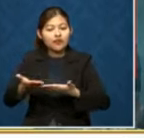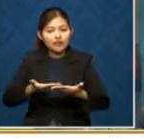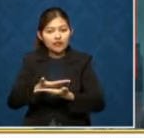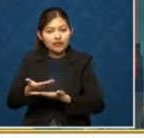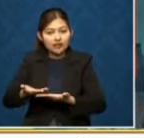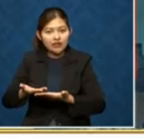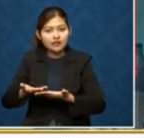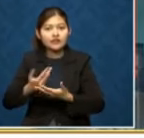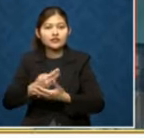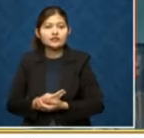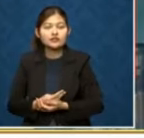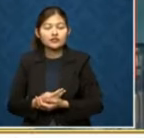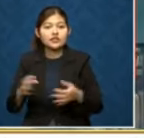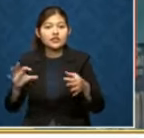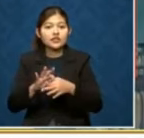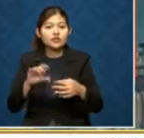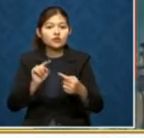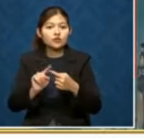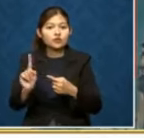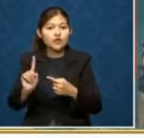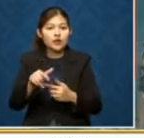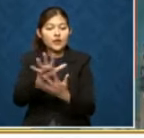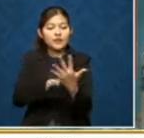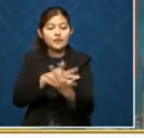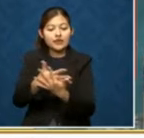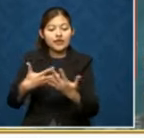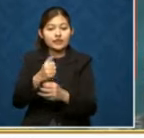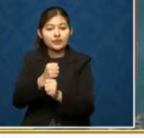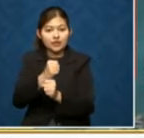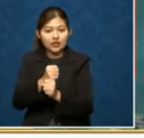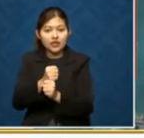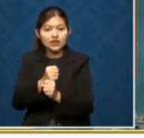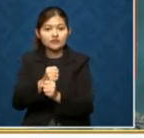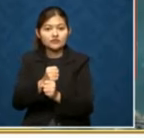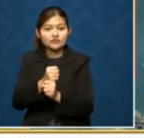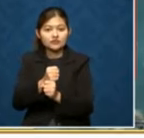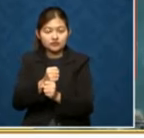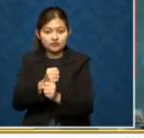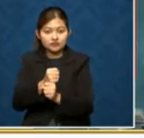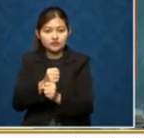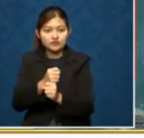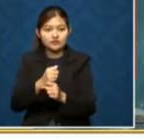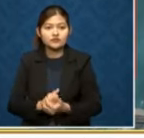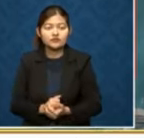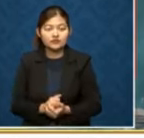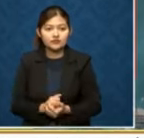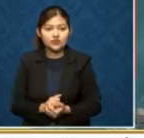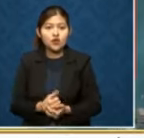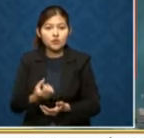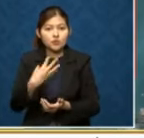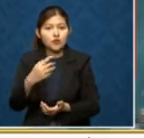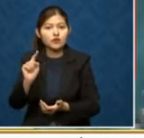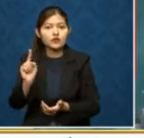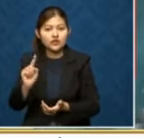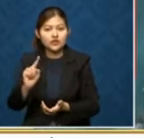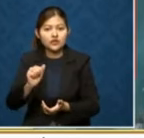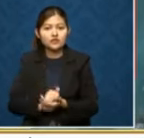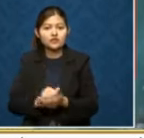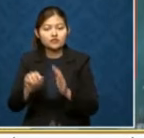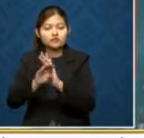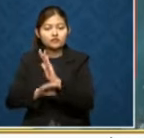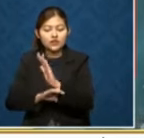างนี้ในเกี่ยวกับแผนปฏิบัติงานหรือแอคชั่นแพลนในส่วนนี้ที่ว่าไว้ว่าจะต้องมีการด